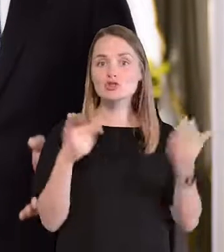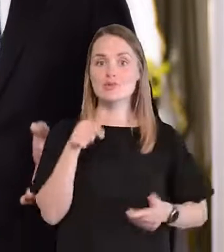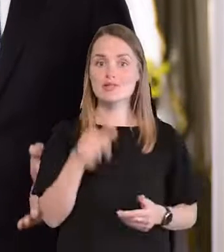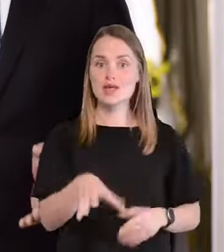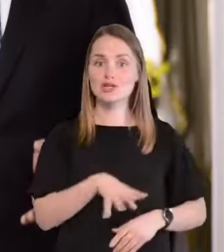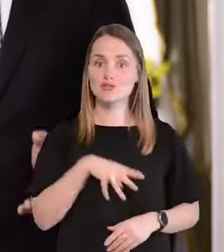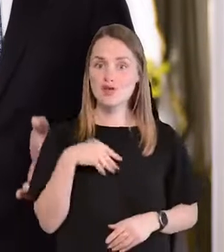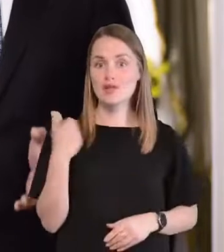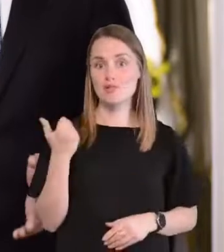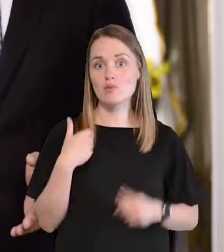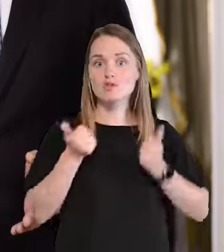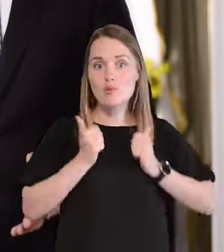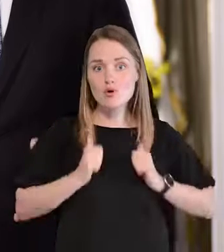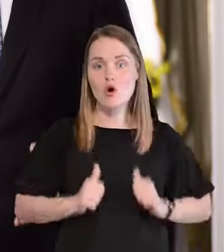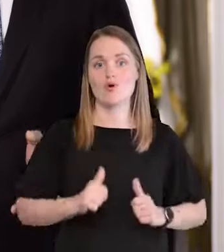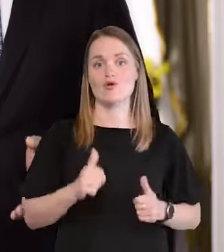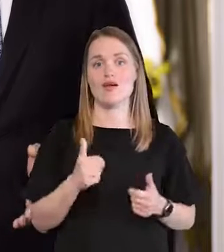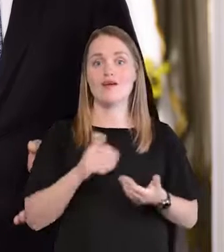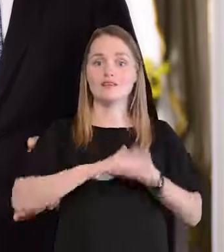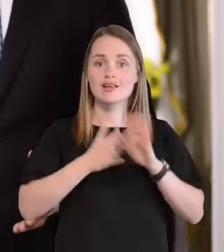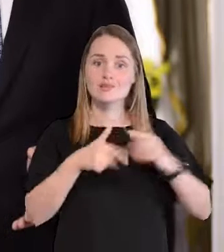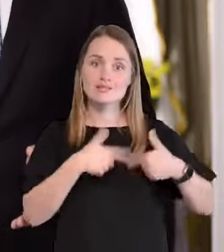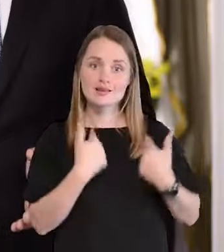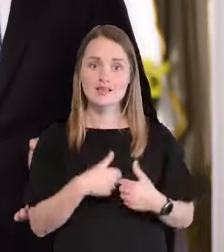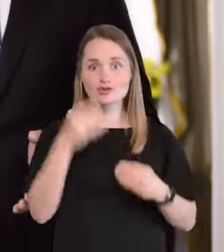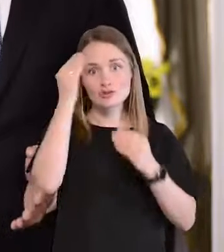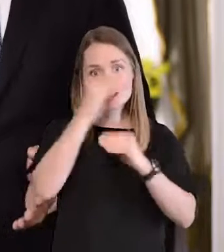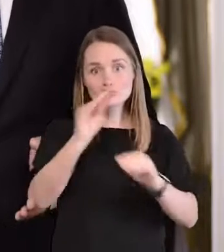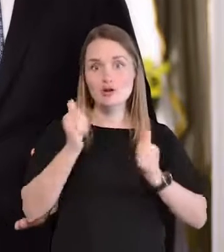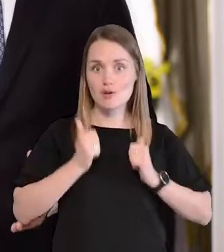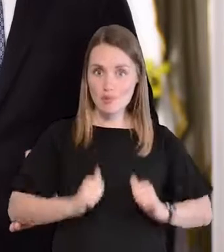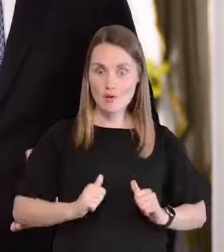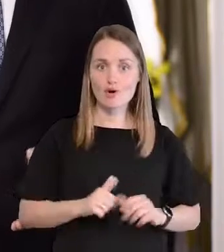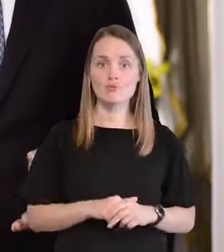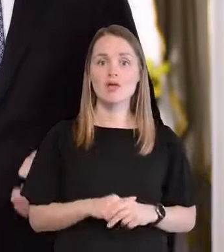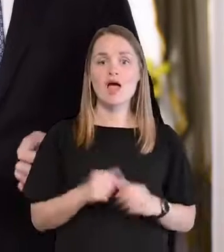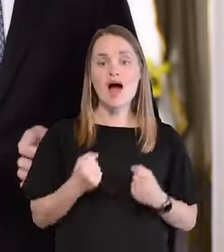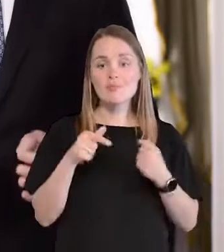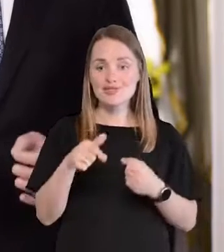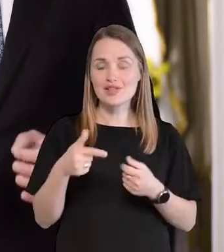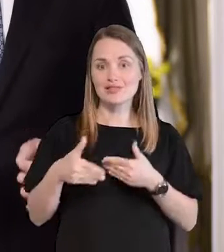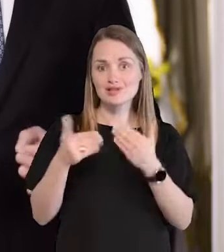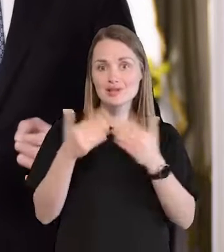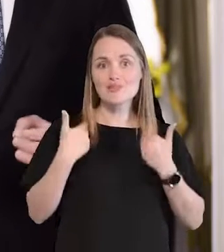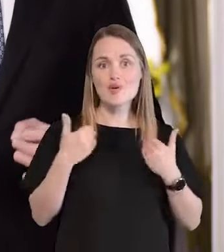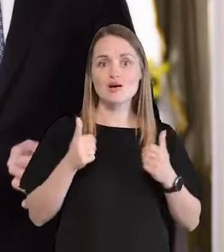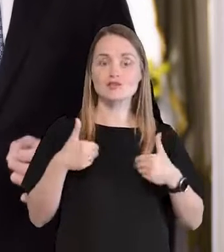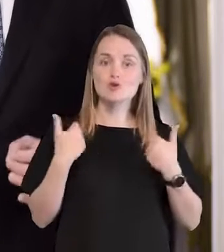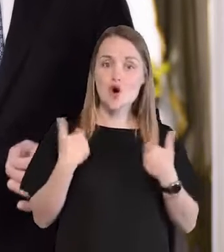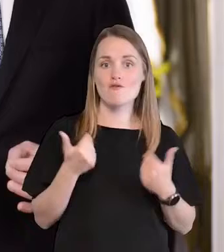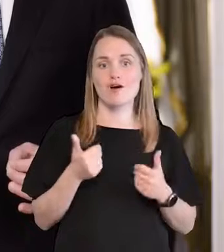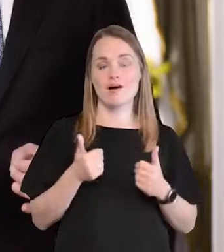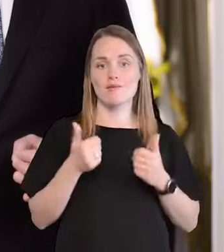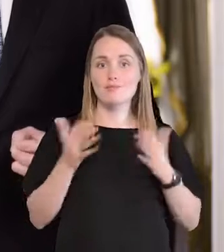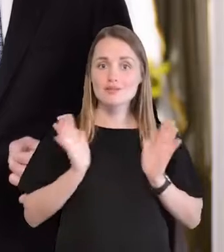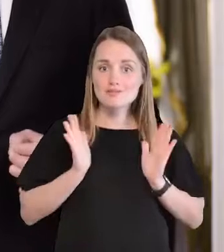życzymy, aby te święta były spokojne, pełne wzajemnej serdeczności, nadziei i pokoju. Niech te dni upłyną Państwo zdrowo